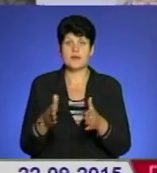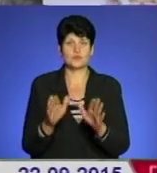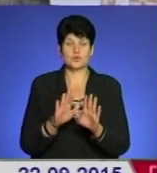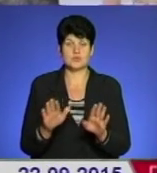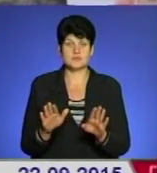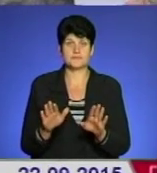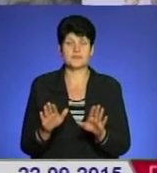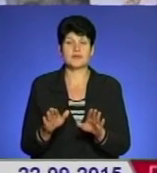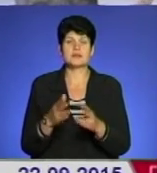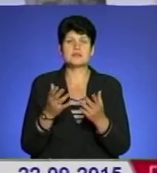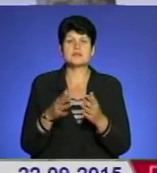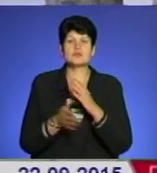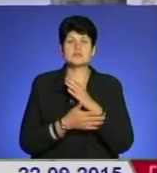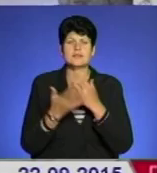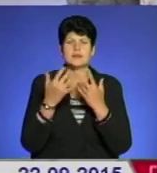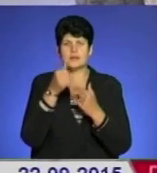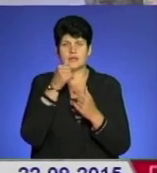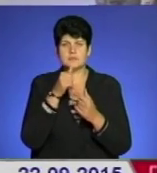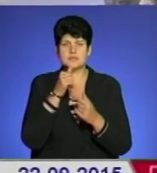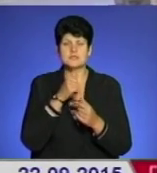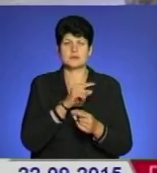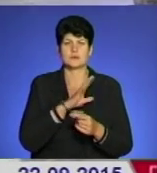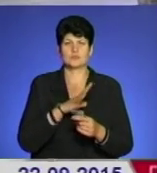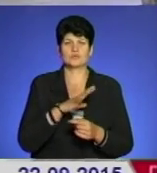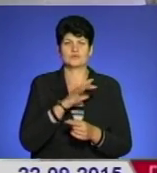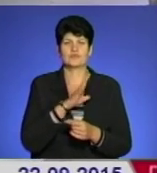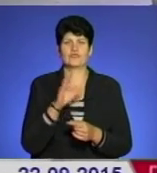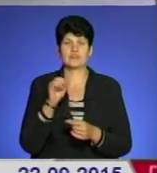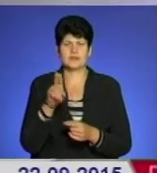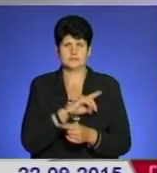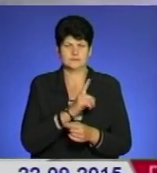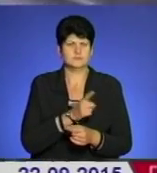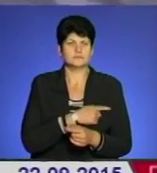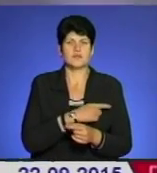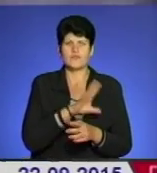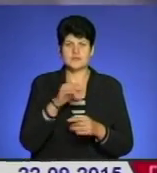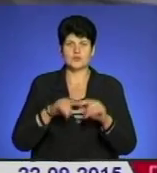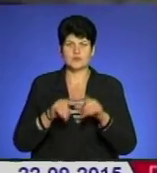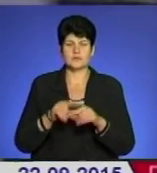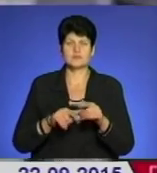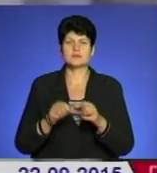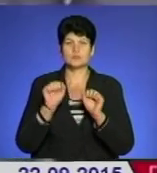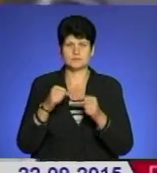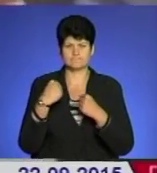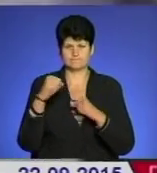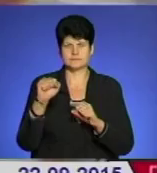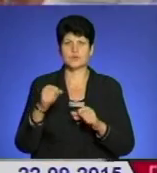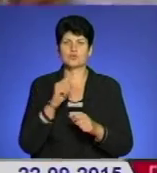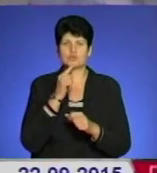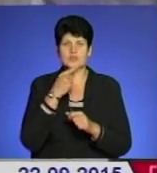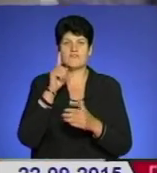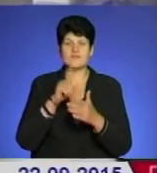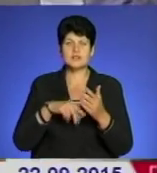За останніх кілька місяців сильнішим став не лише Віталій, а й вся його родина. Ця війна навчила їх долати труднощі, вірити в